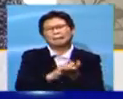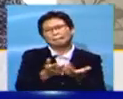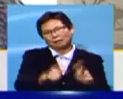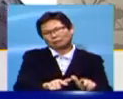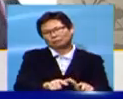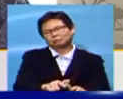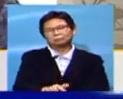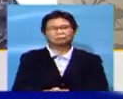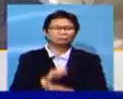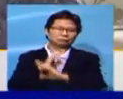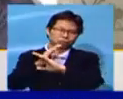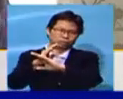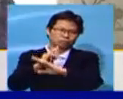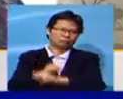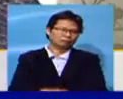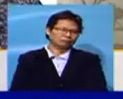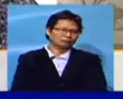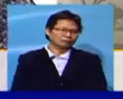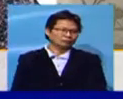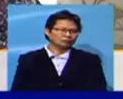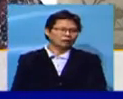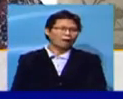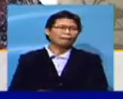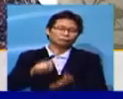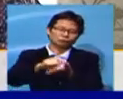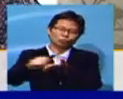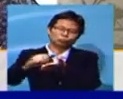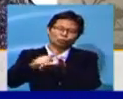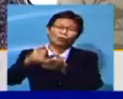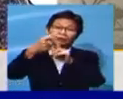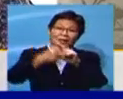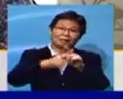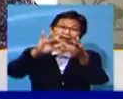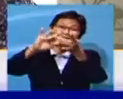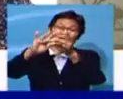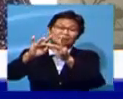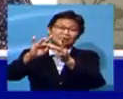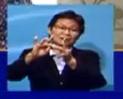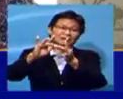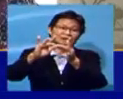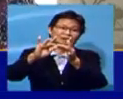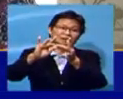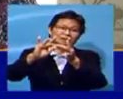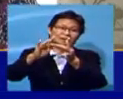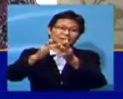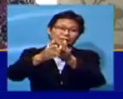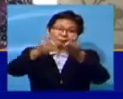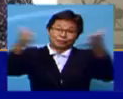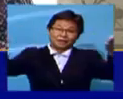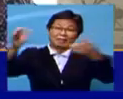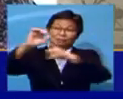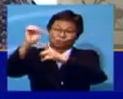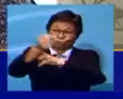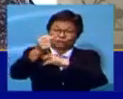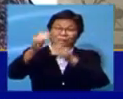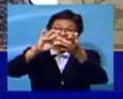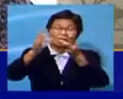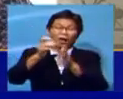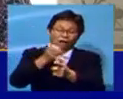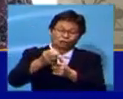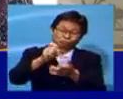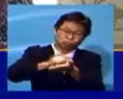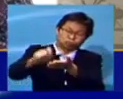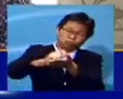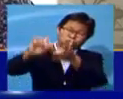naik setiap apa tulisan daripada media sosial sekiranya ada catatan ataupun